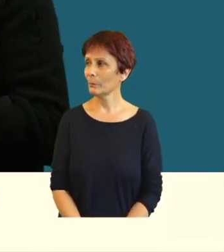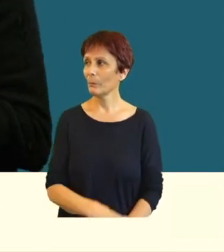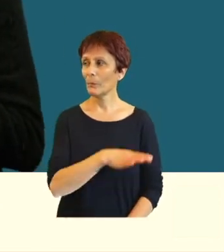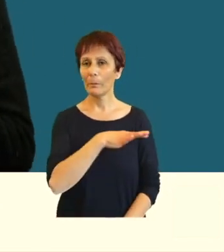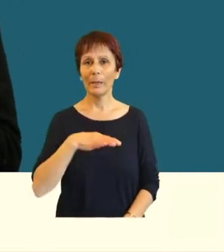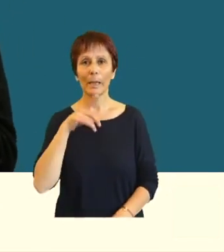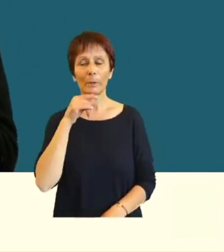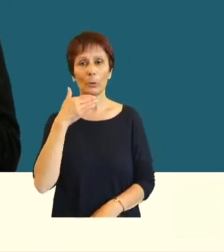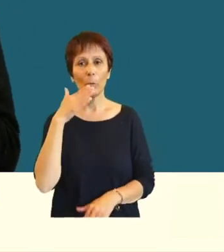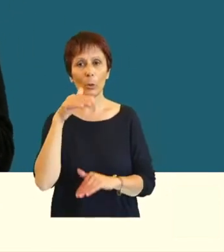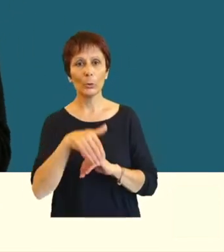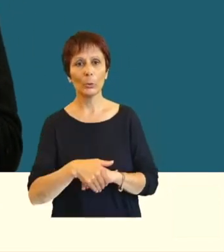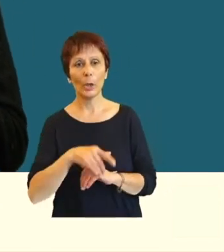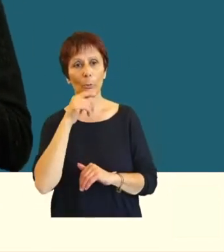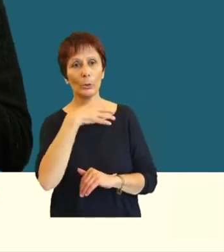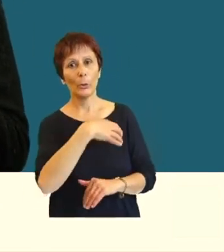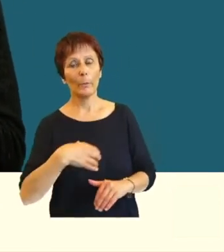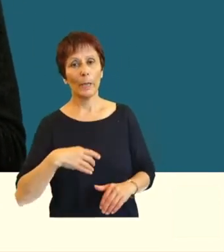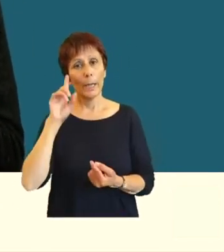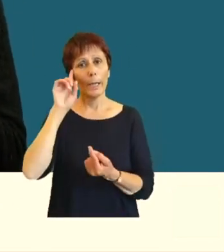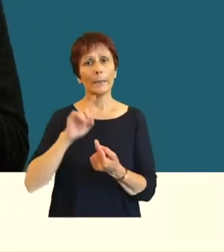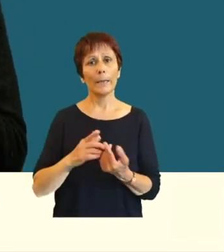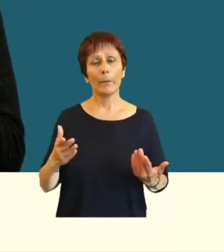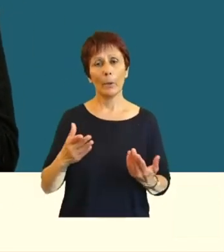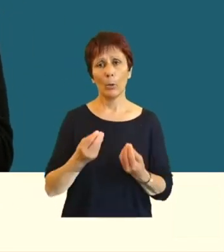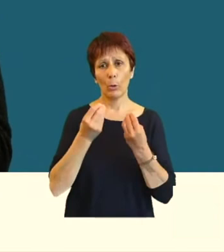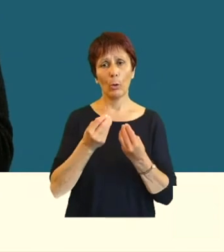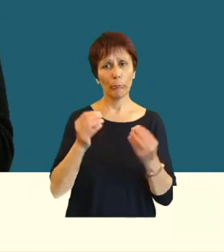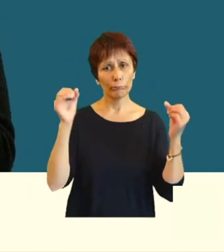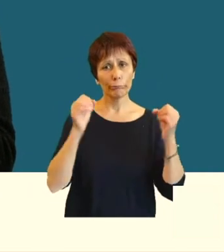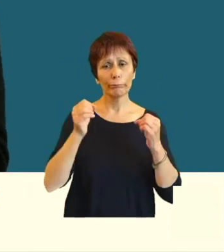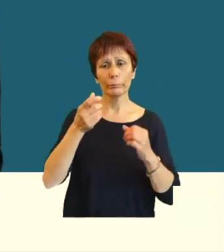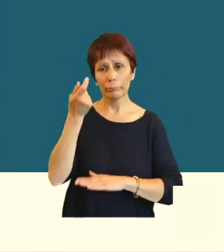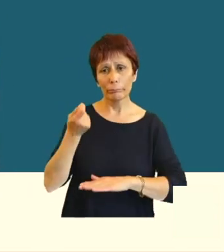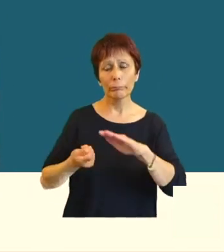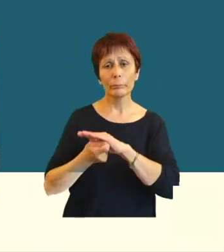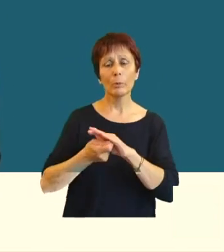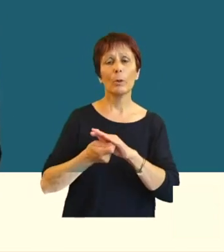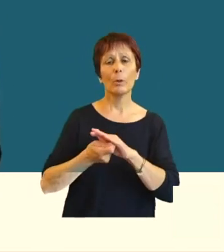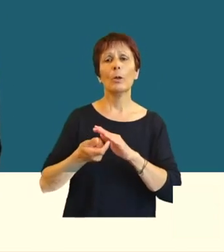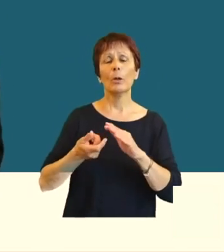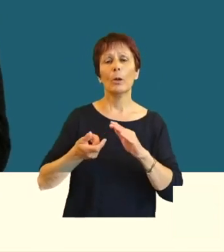Mesdames, Messieurs, bonsoir, Monsieur le maire. Il s'agit d'émettre un avis favorable à l'attribution d'une subvention